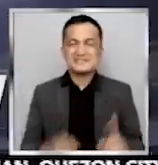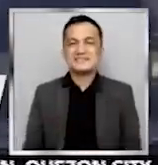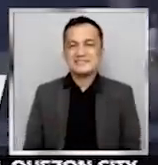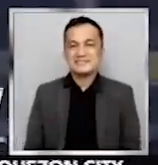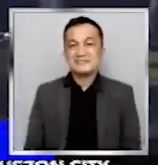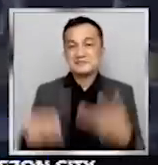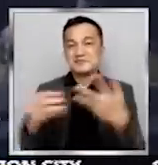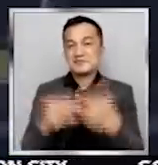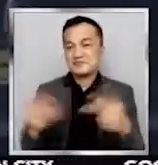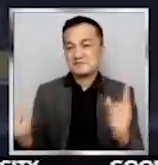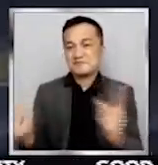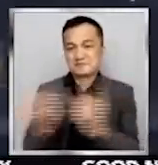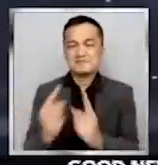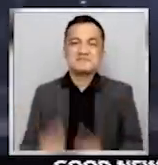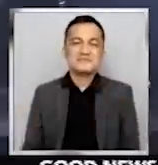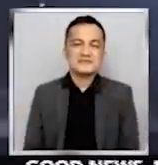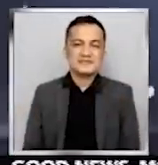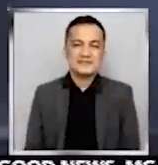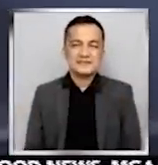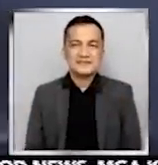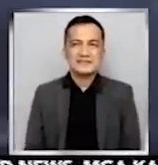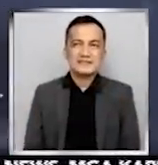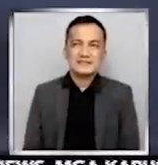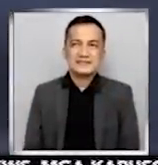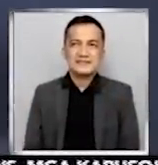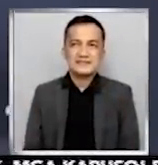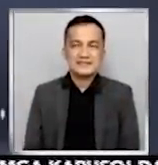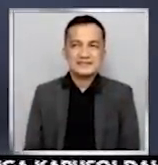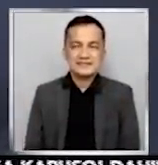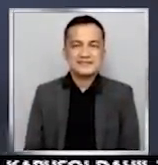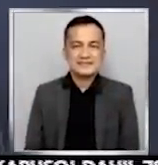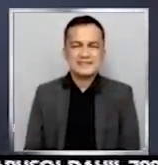Boyfriend said he will propose if you duet with him.